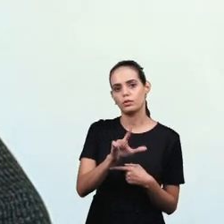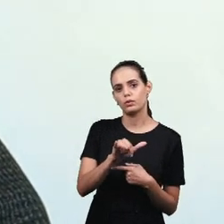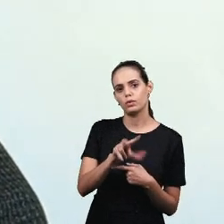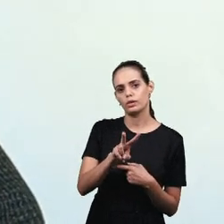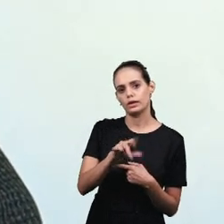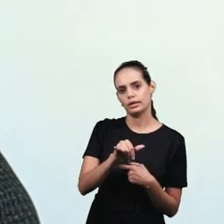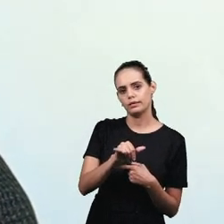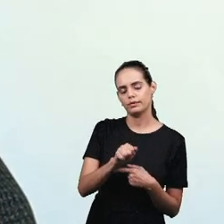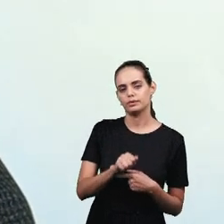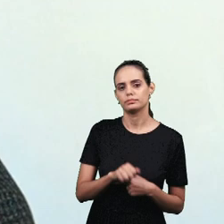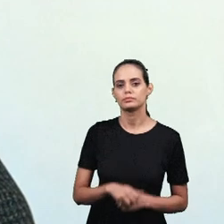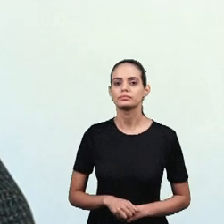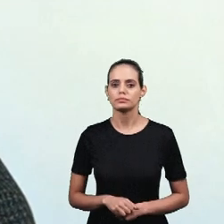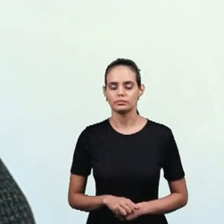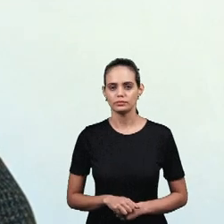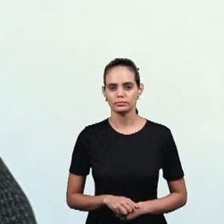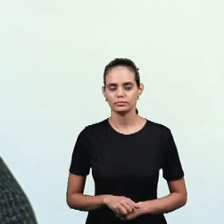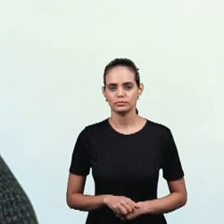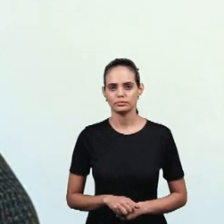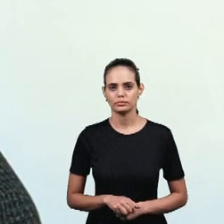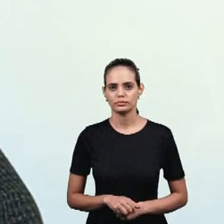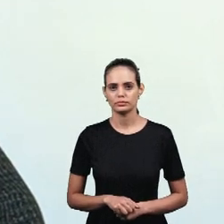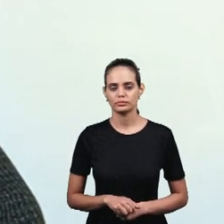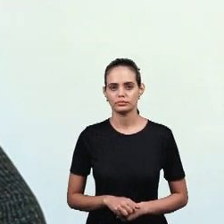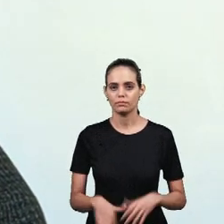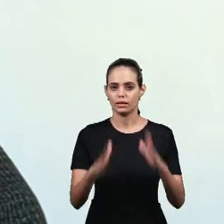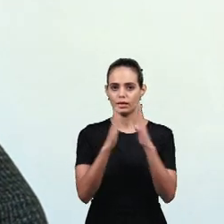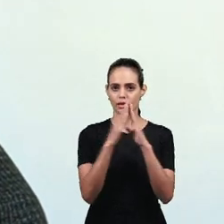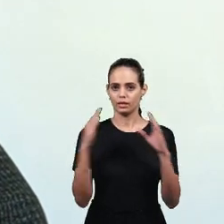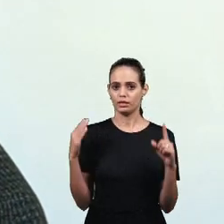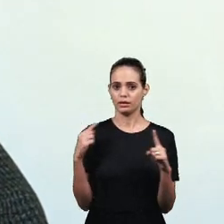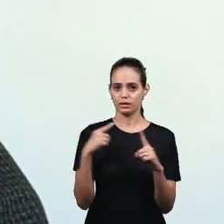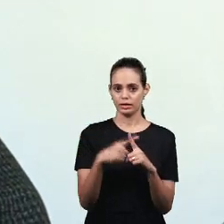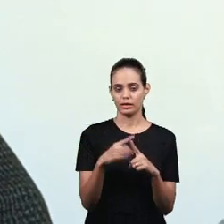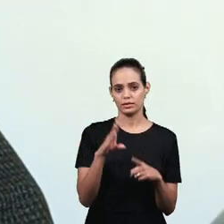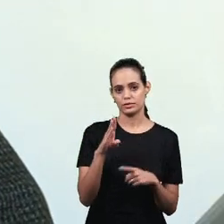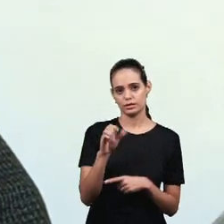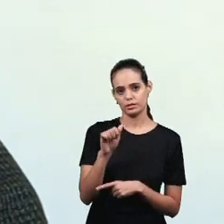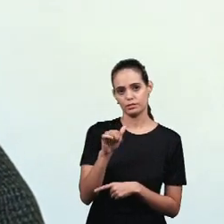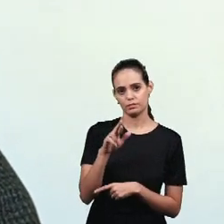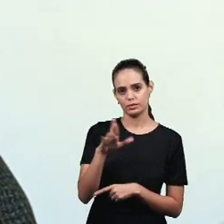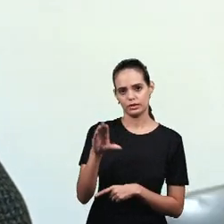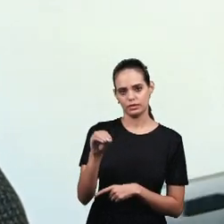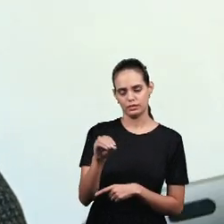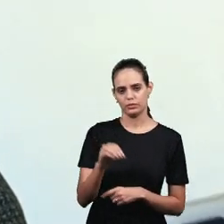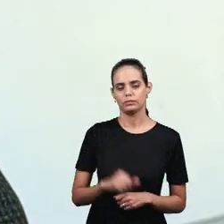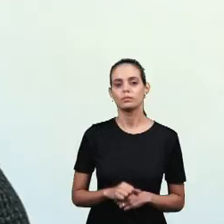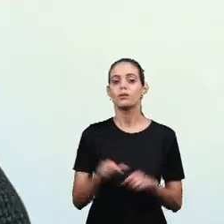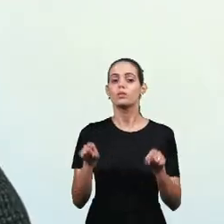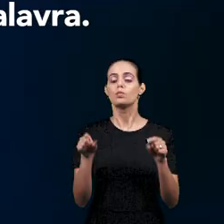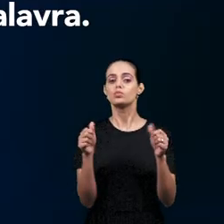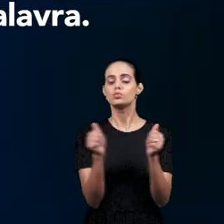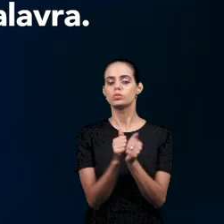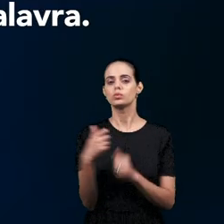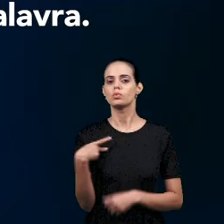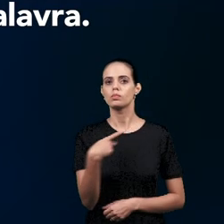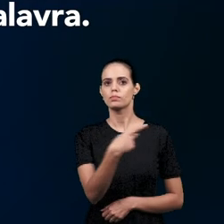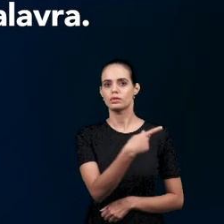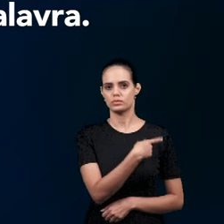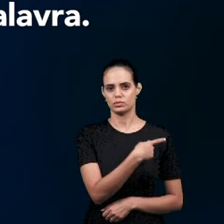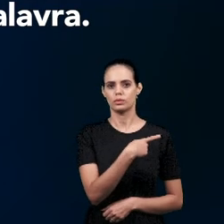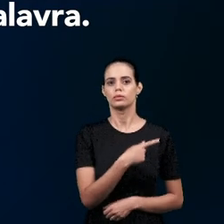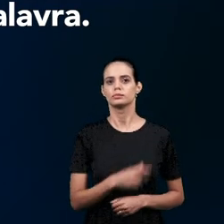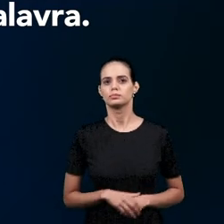de Barrio, à Santa Cruz de la Sierra, où se trouve le pasteur David Gatilho. Les péchés ont été